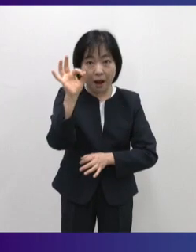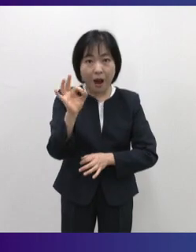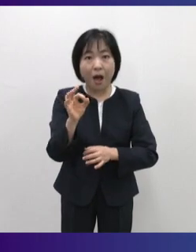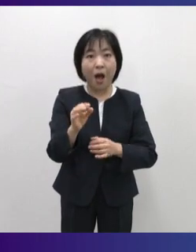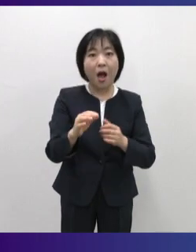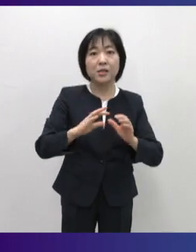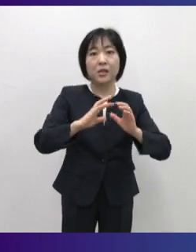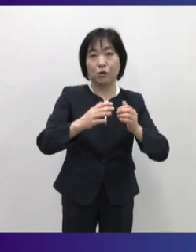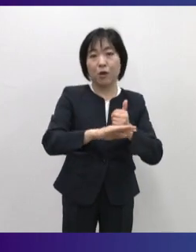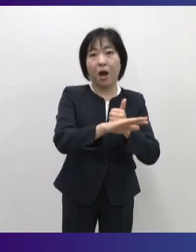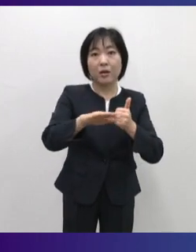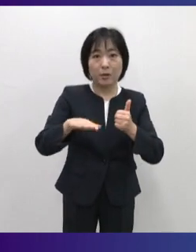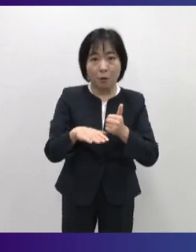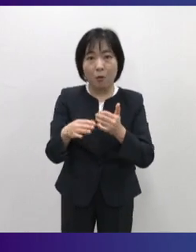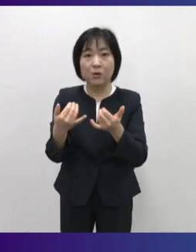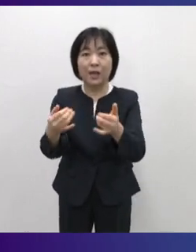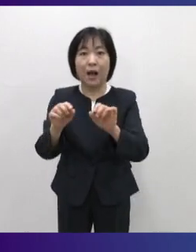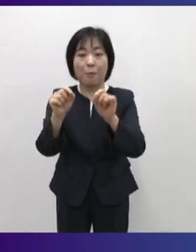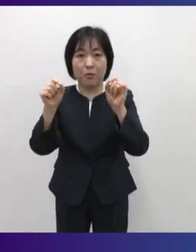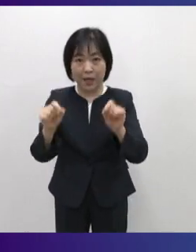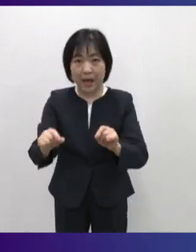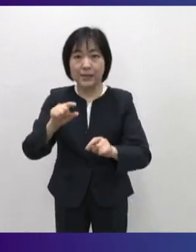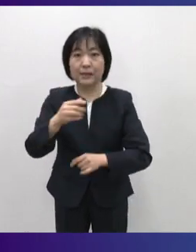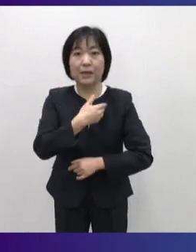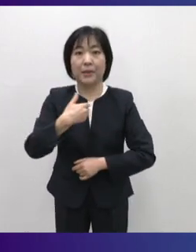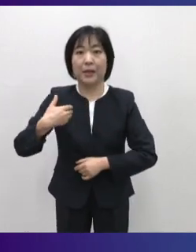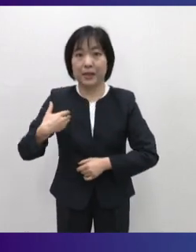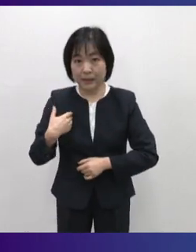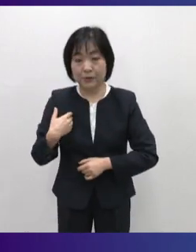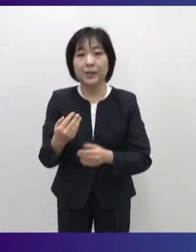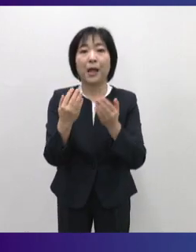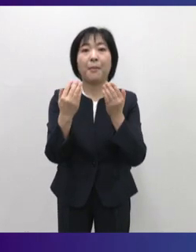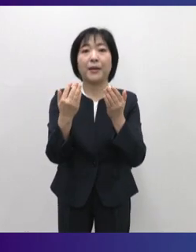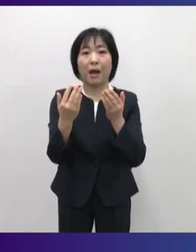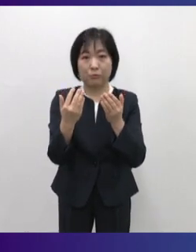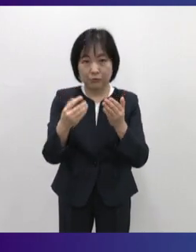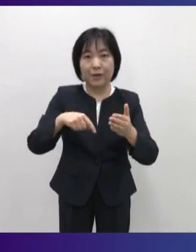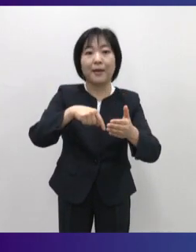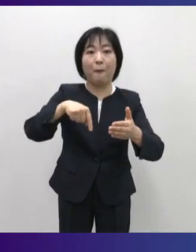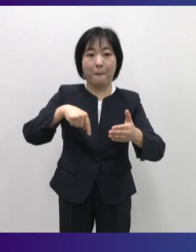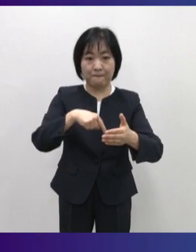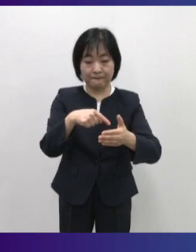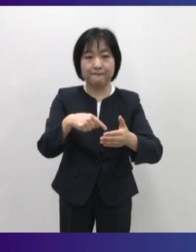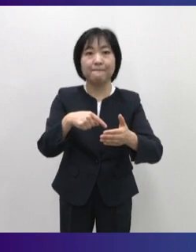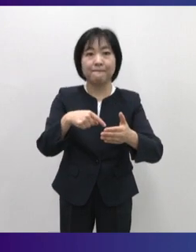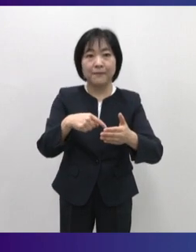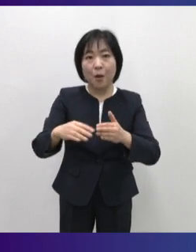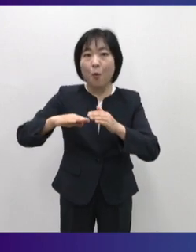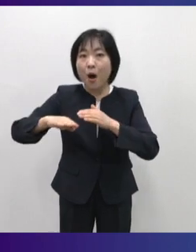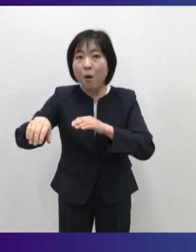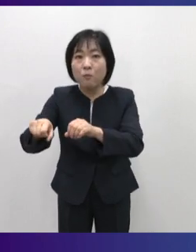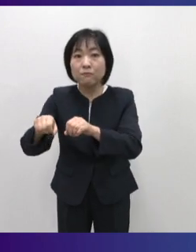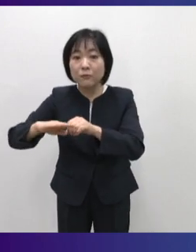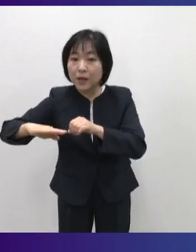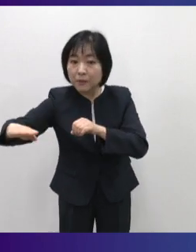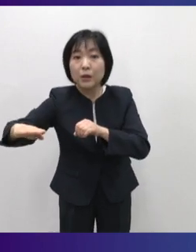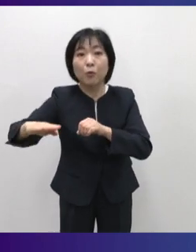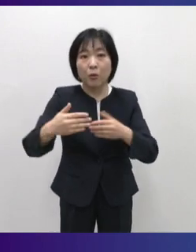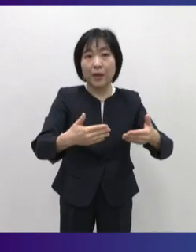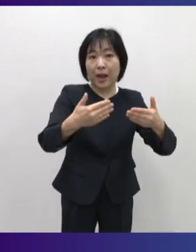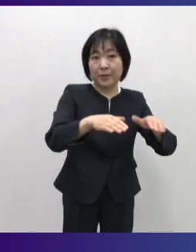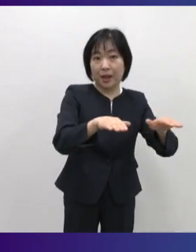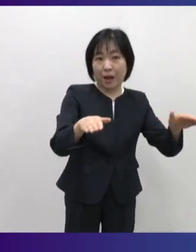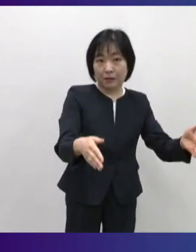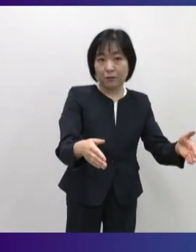のワゴンのこの上についてるまな板、そのテレビ台、共通点があるんですが、なんか共通点わかり